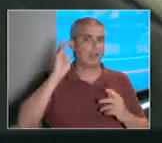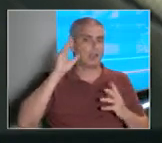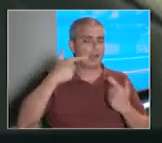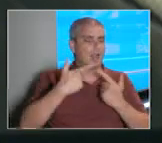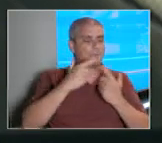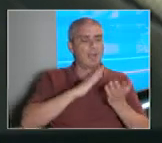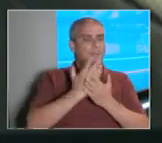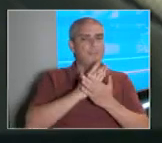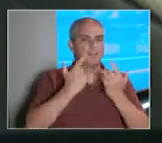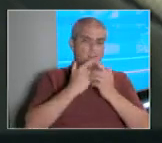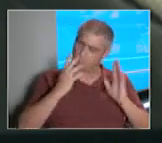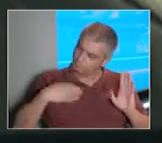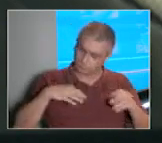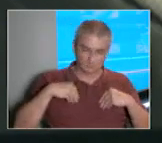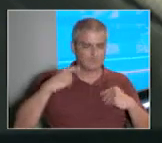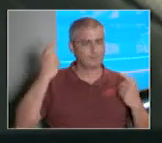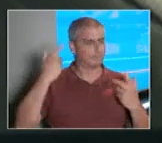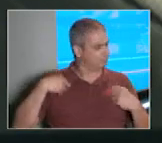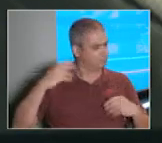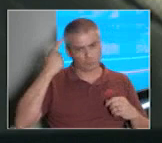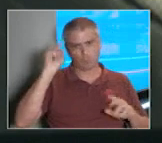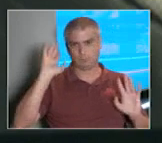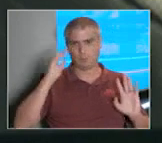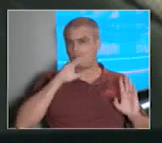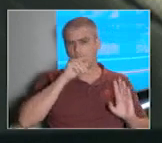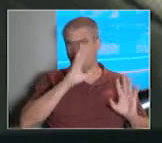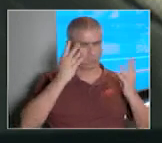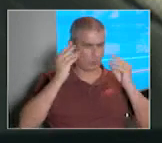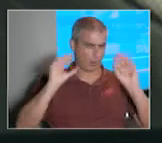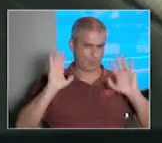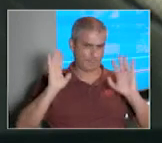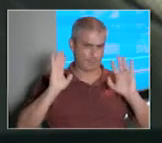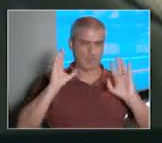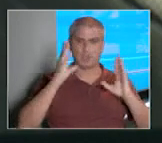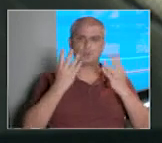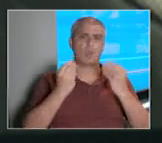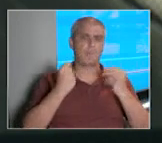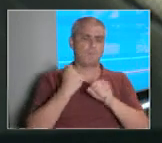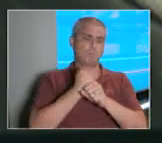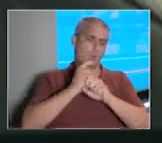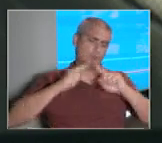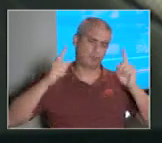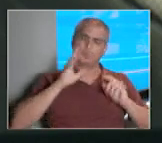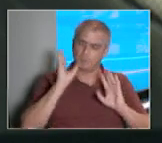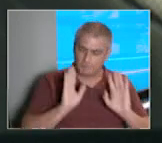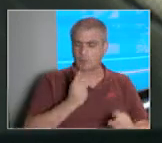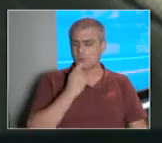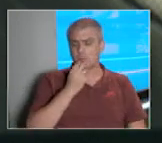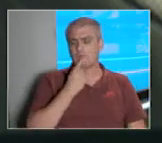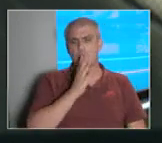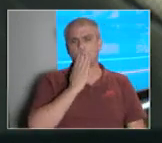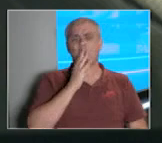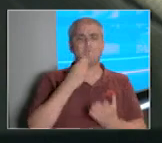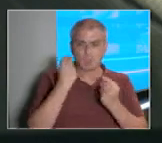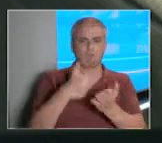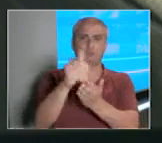על היוזמה הזאת, בסדר? מערכה בין מערכות, אנחנו לא דיברנו על זה כל כך הרבה, היו הרבה פעולות, וטוב שכך, וטוב שזה